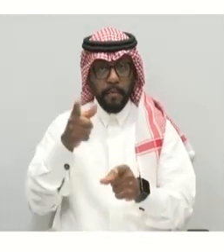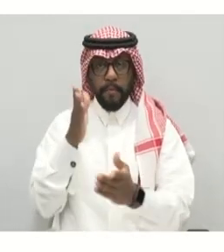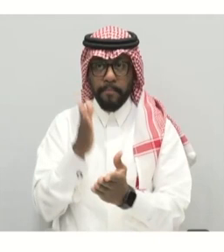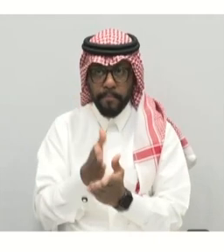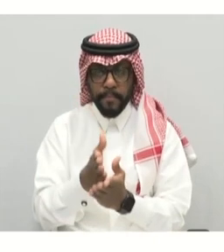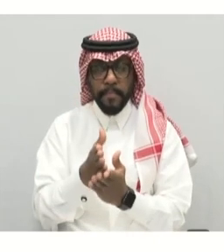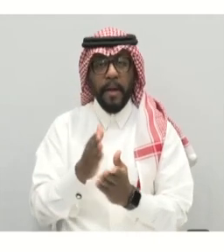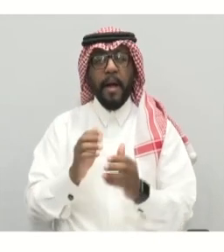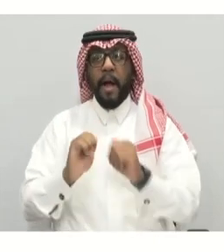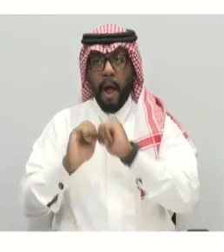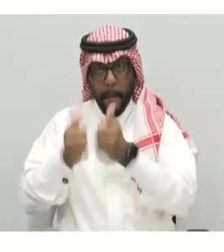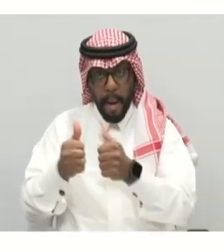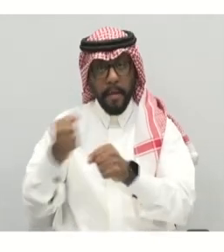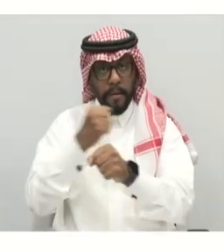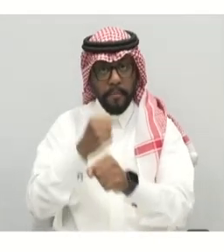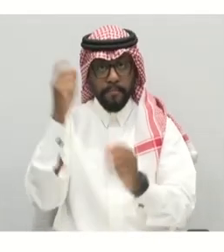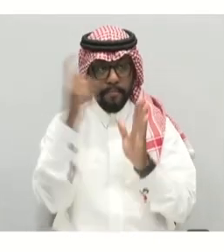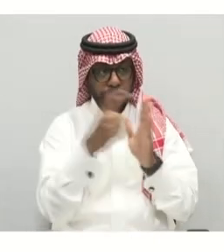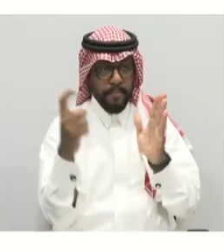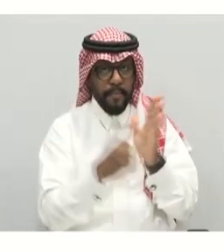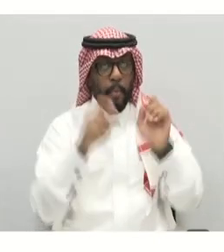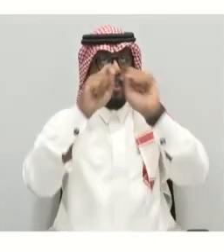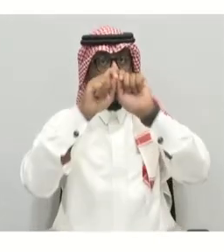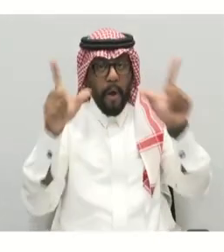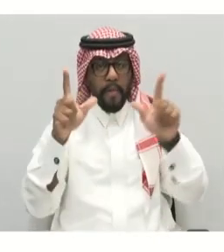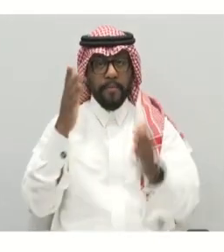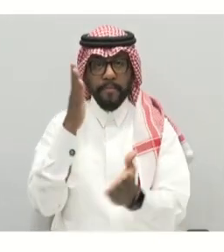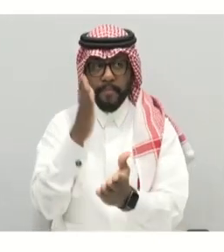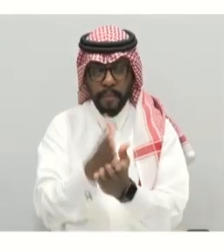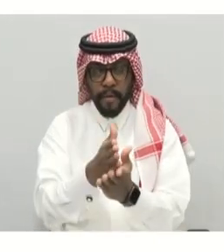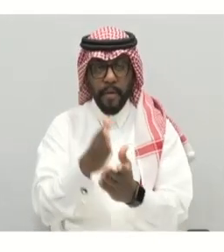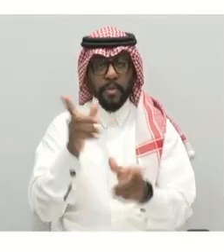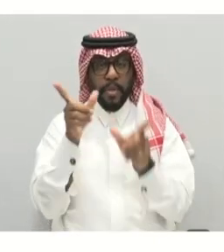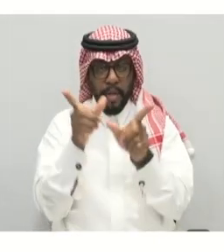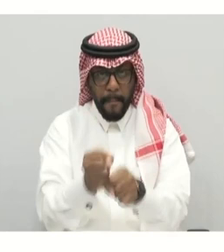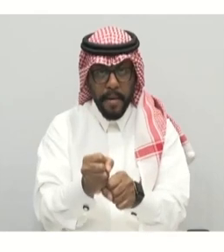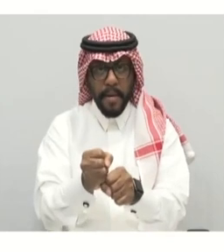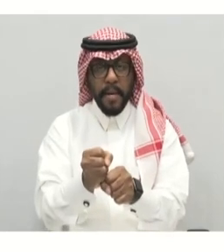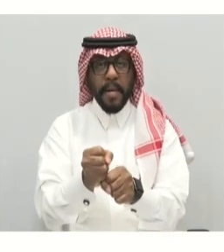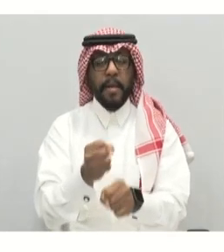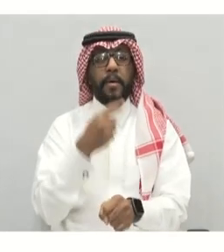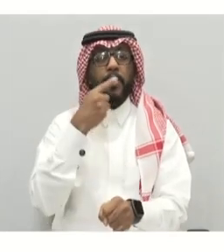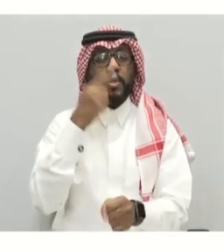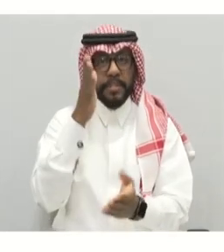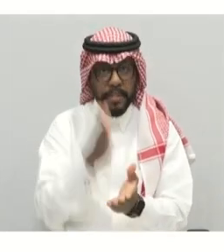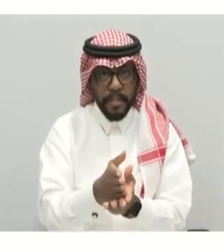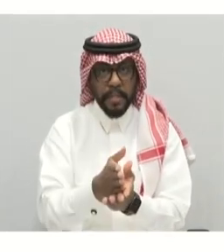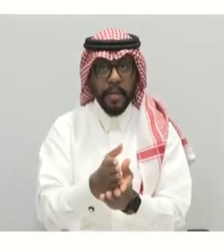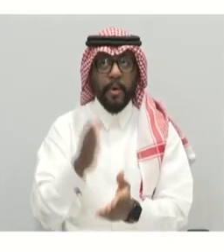العمل التزام النظام الحرص على الامن الصدق والامانه